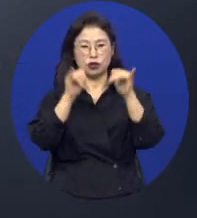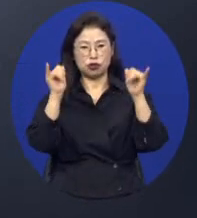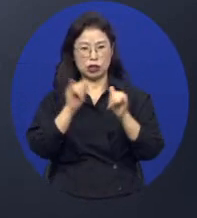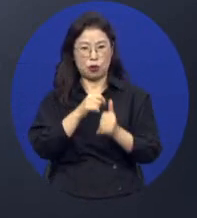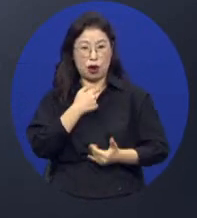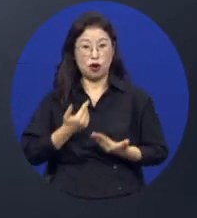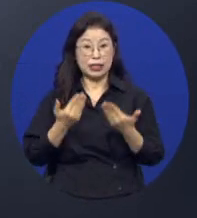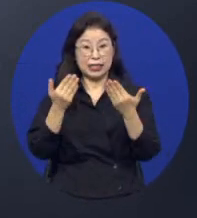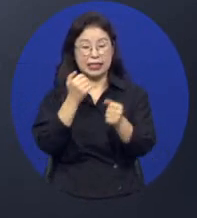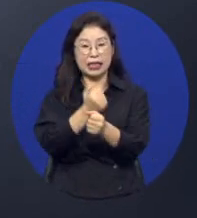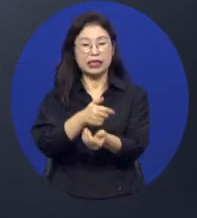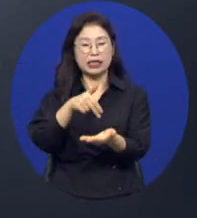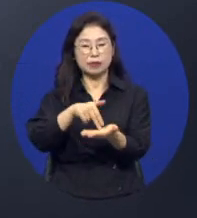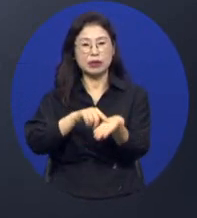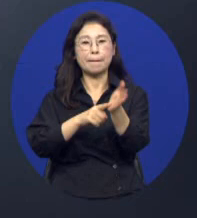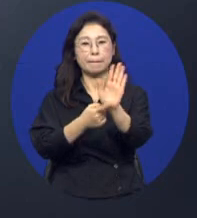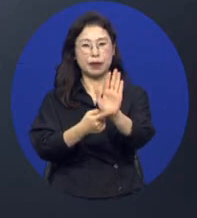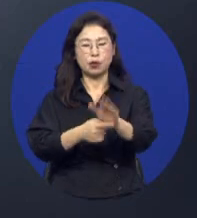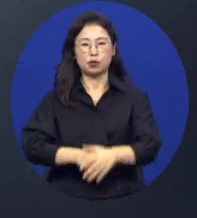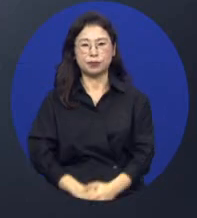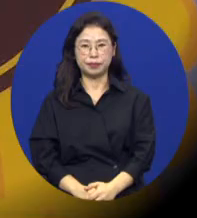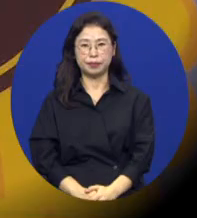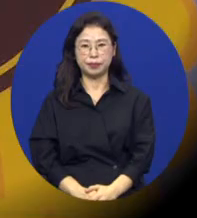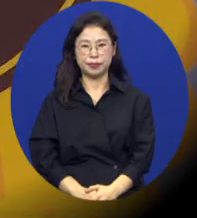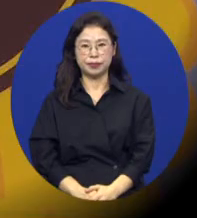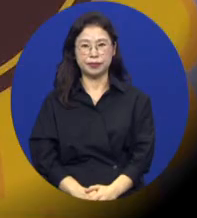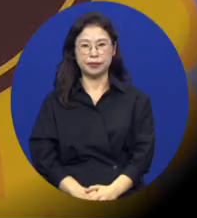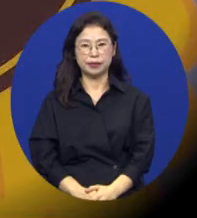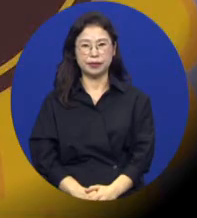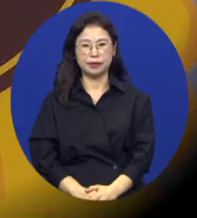사회의 헌신하겠다는 입장문을 발표했습니다